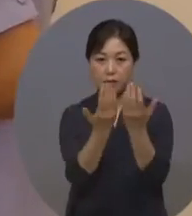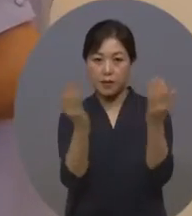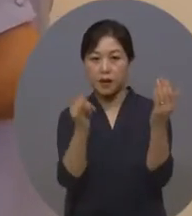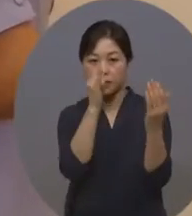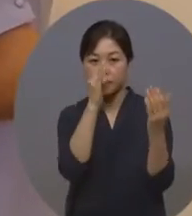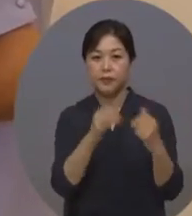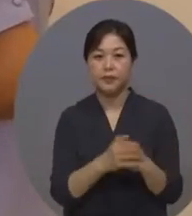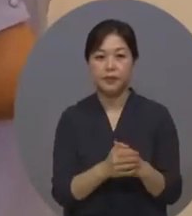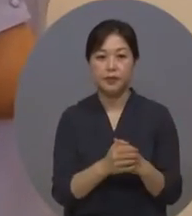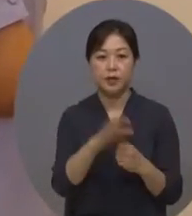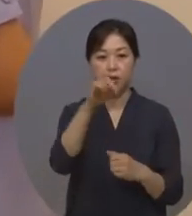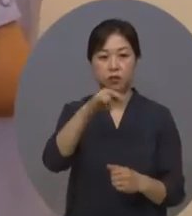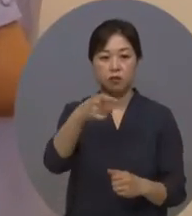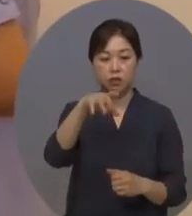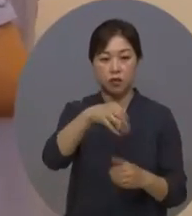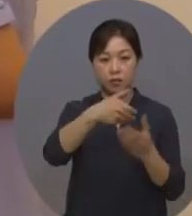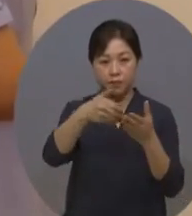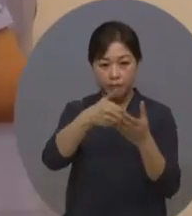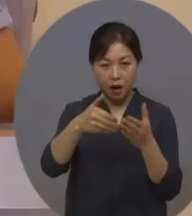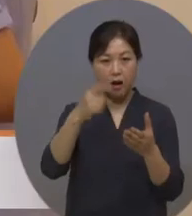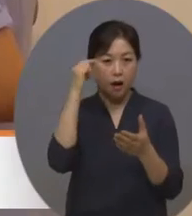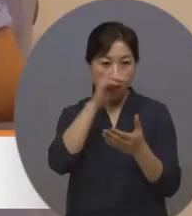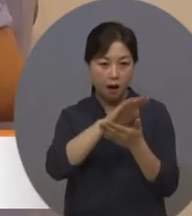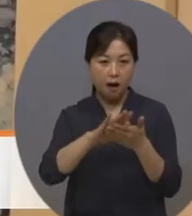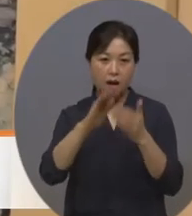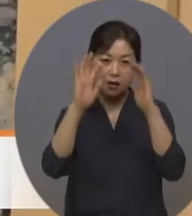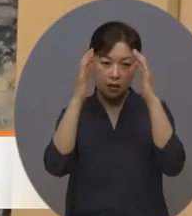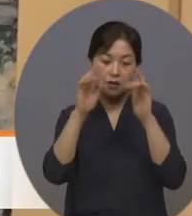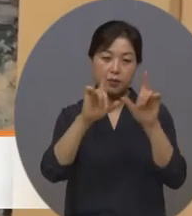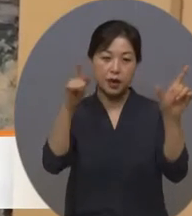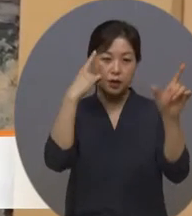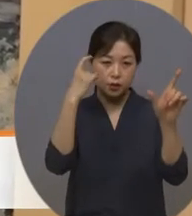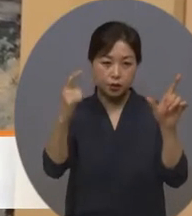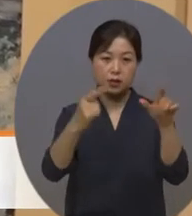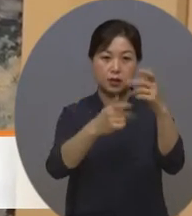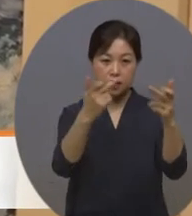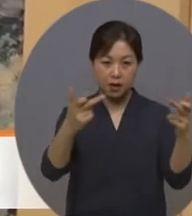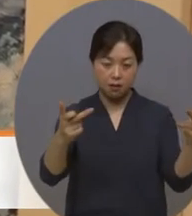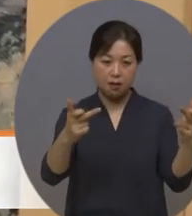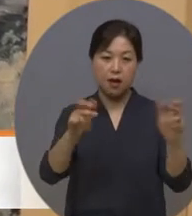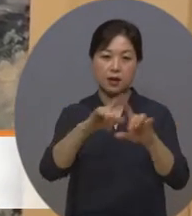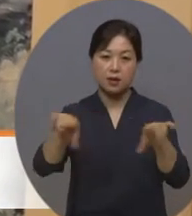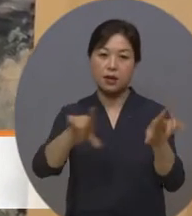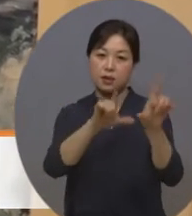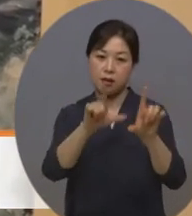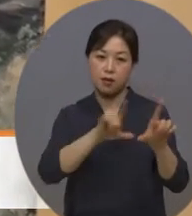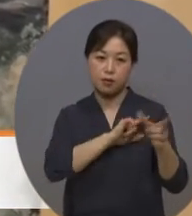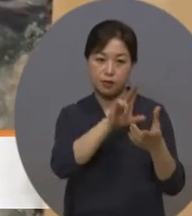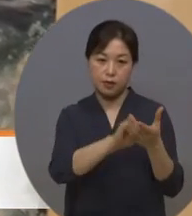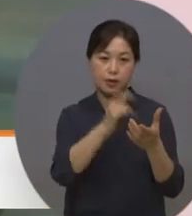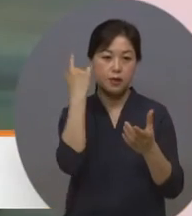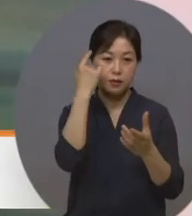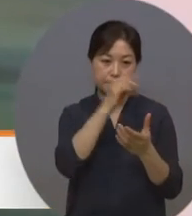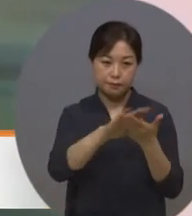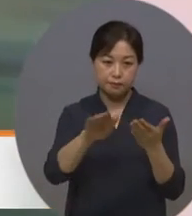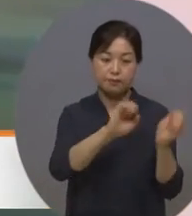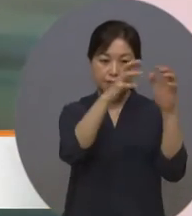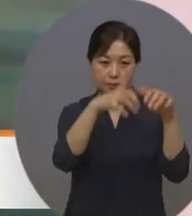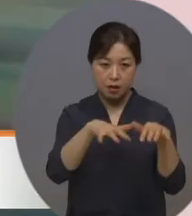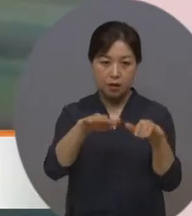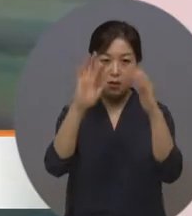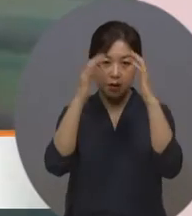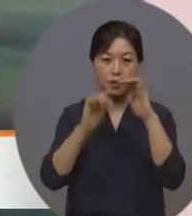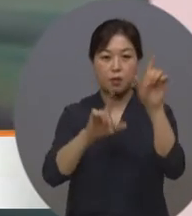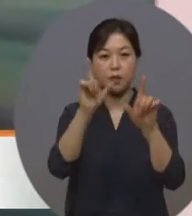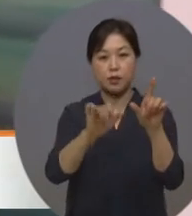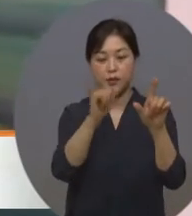유수영 화가의 싱그러운 여름날의 추억 은 자연과 일상을 주제로 시원한 파도와 싱그러운 여름의 풍경을 표현한